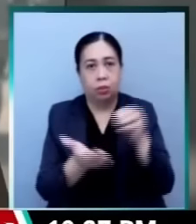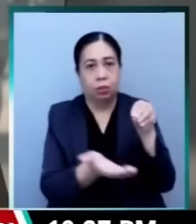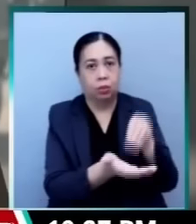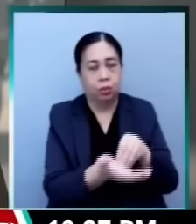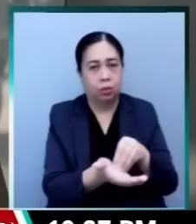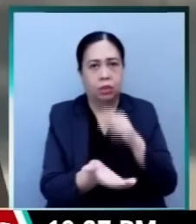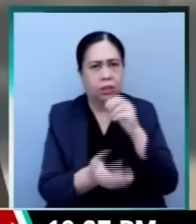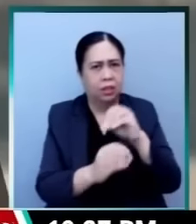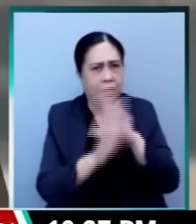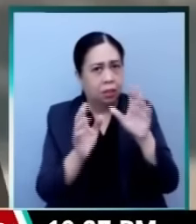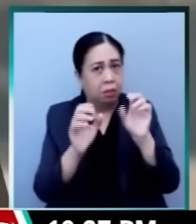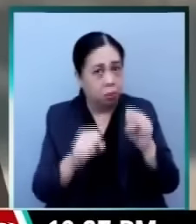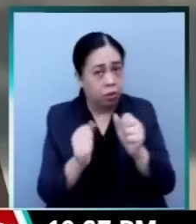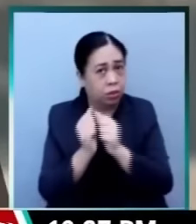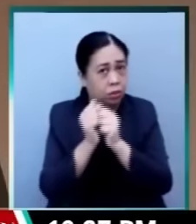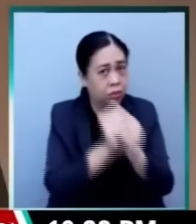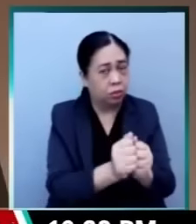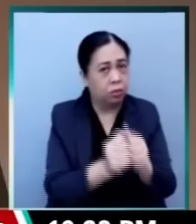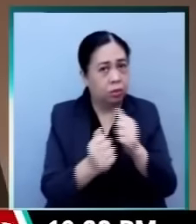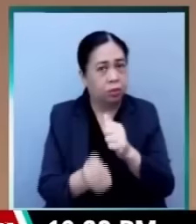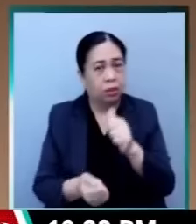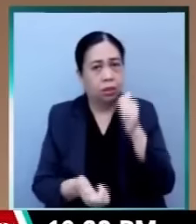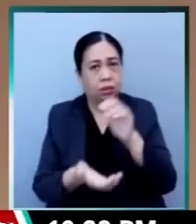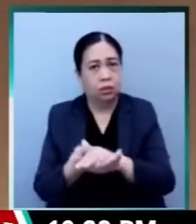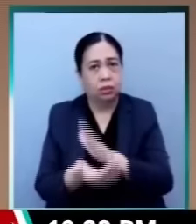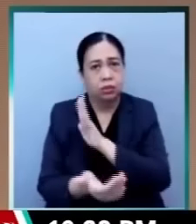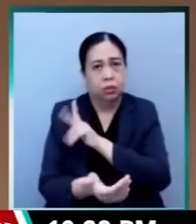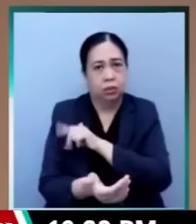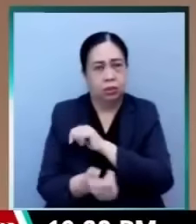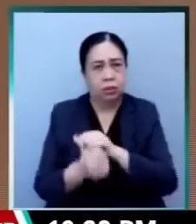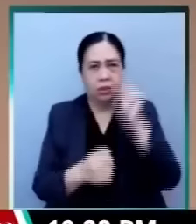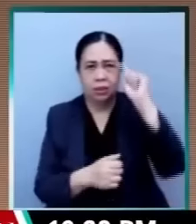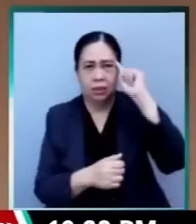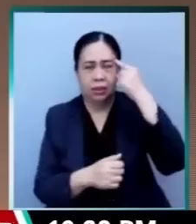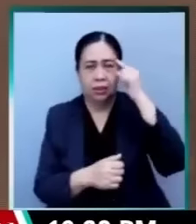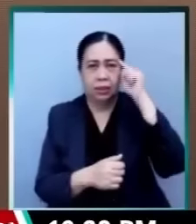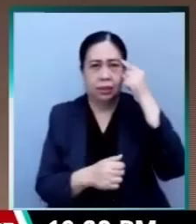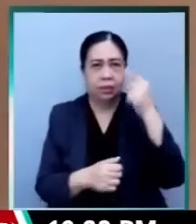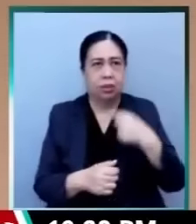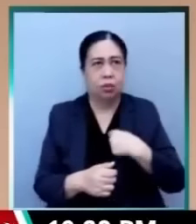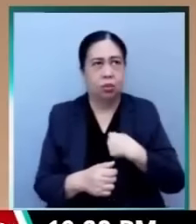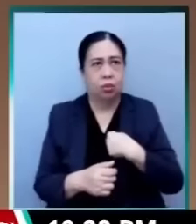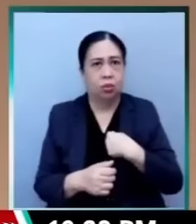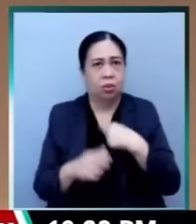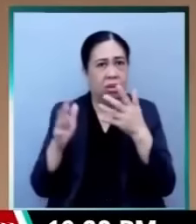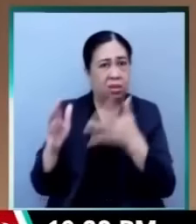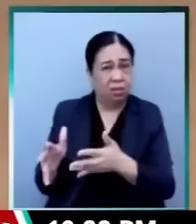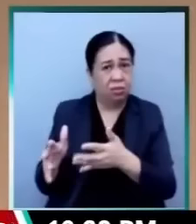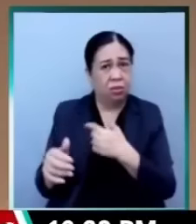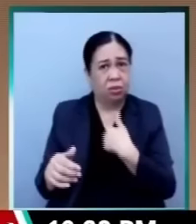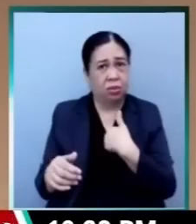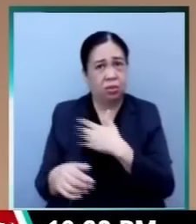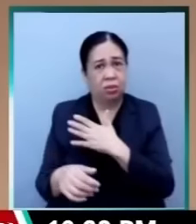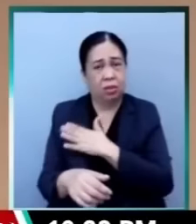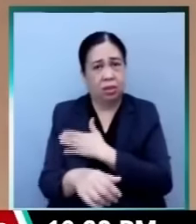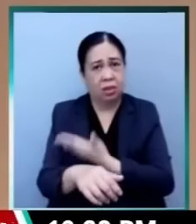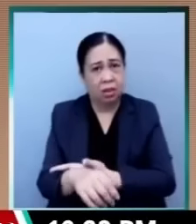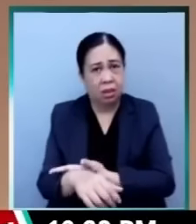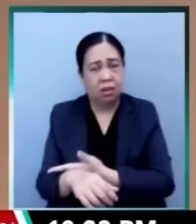pwedeng sumama ang mga asawang Palestinian. Nagdadalawang isip ako po na iiwanan ko ang aking anak na